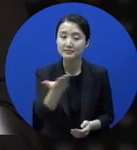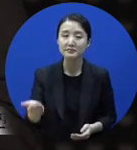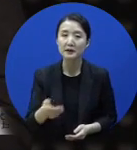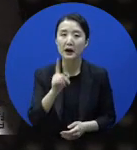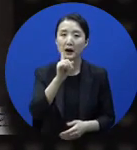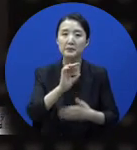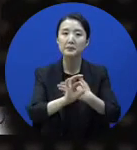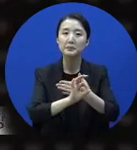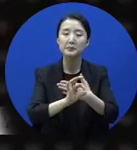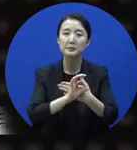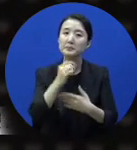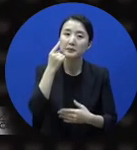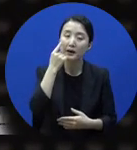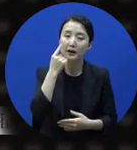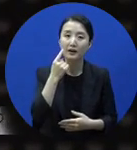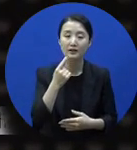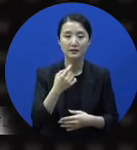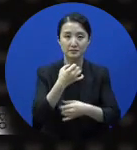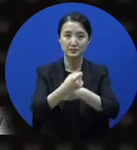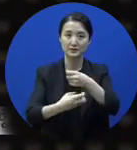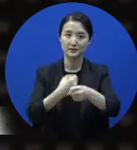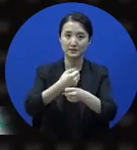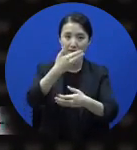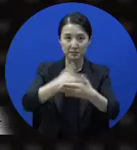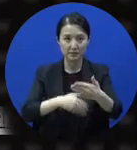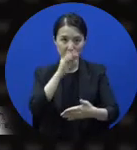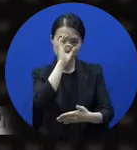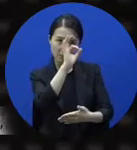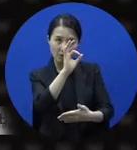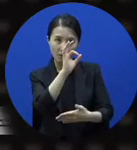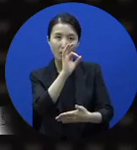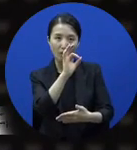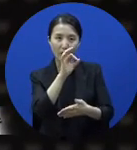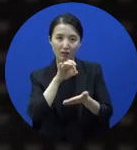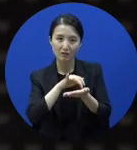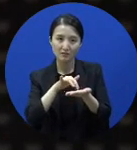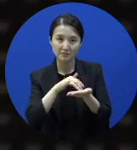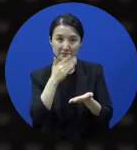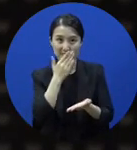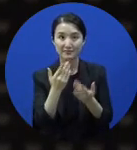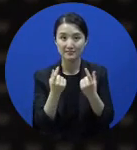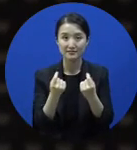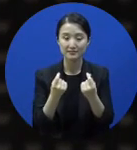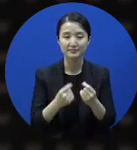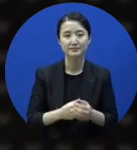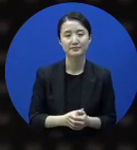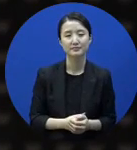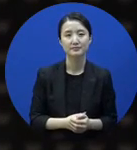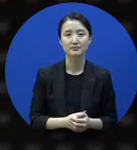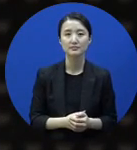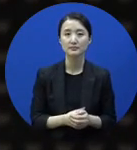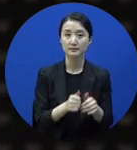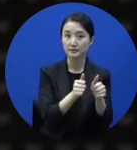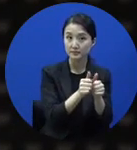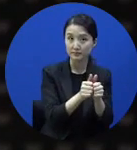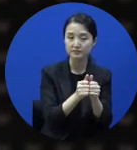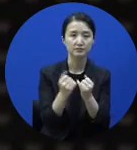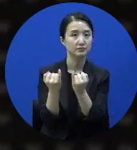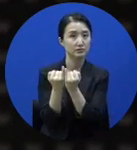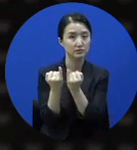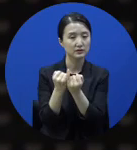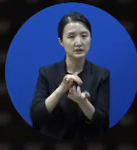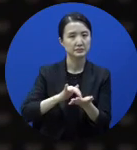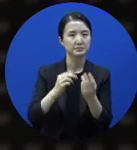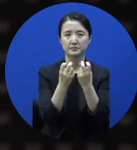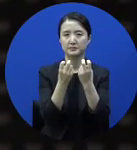좀 해보면 대략 어느 정도 있는지 알수 있겠죠? 또 하나 남성과 여성의 나이는 좀 다르더라고요. 여성은 여기 한 6세,